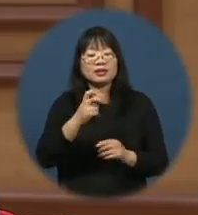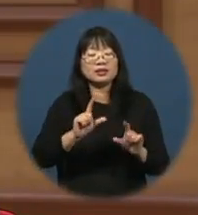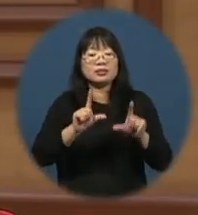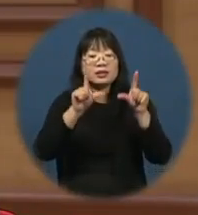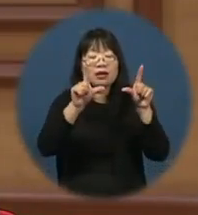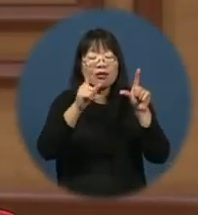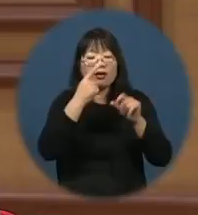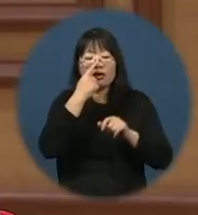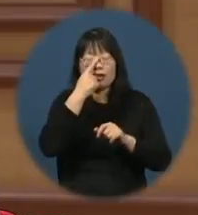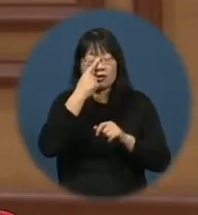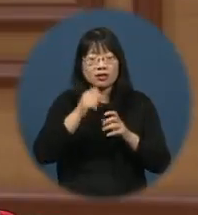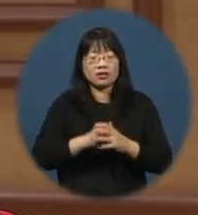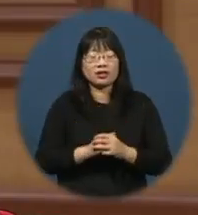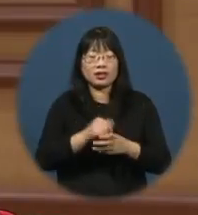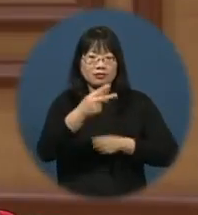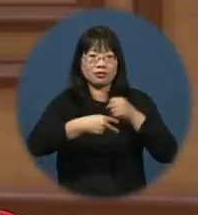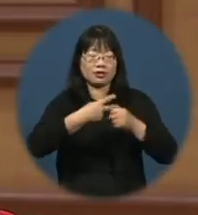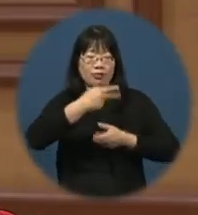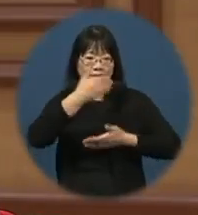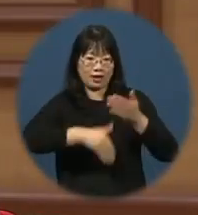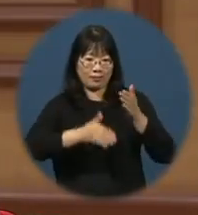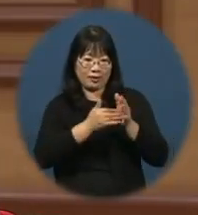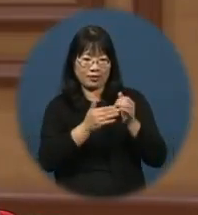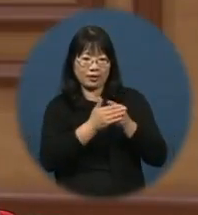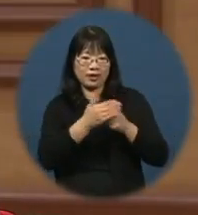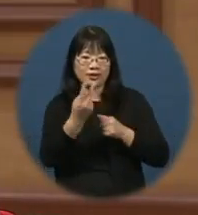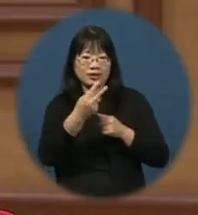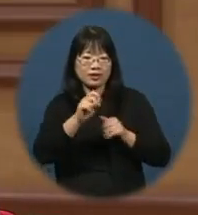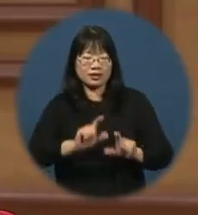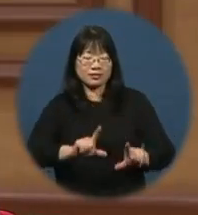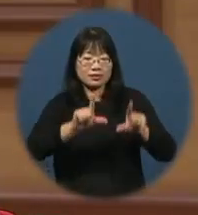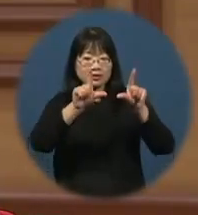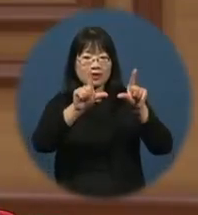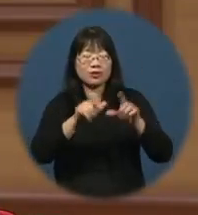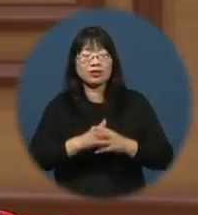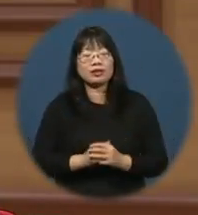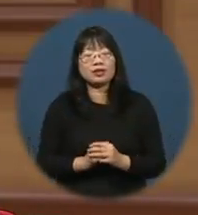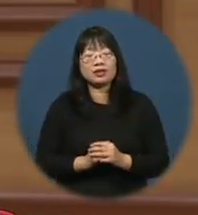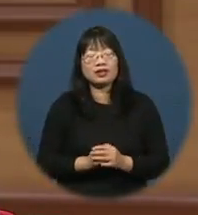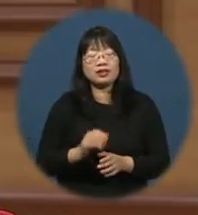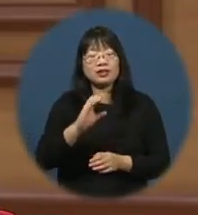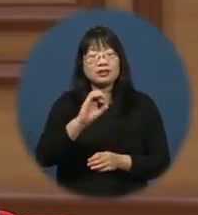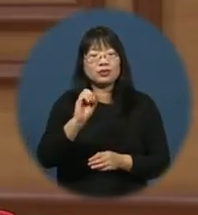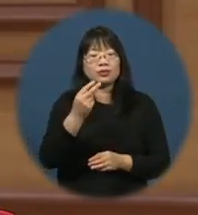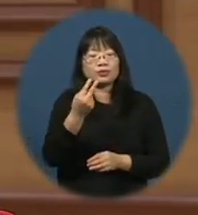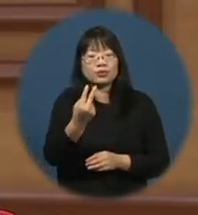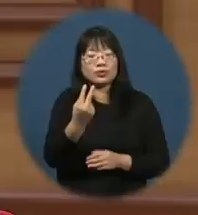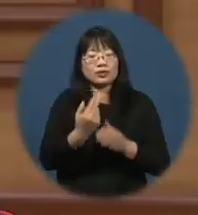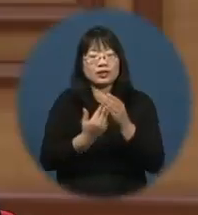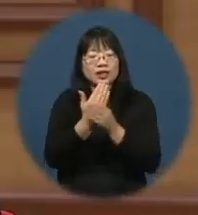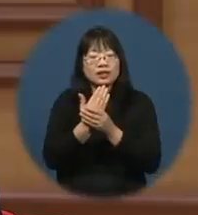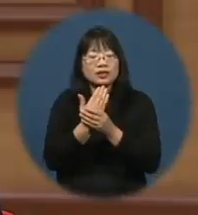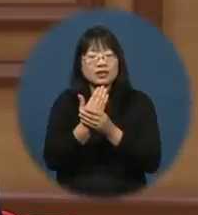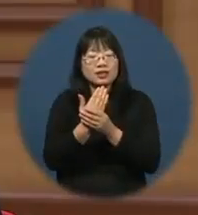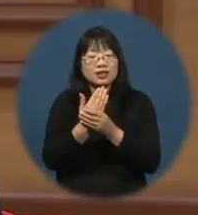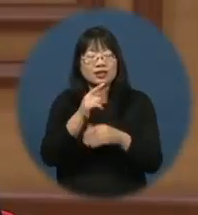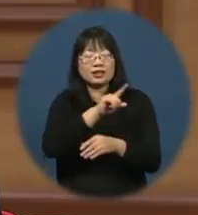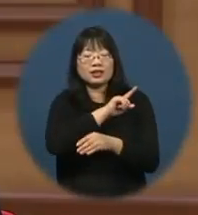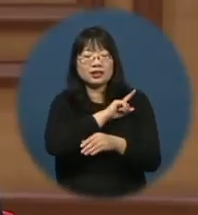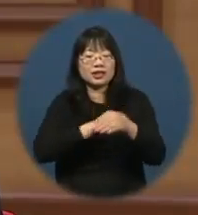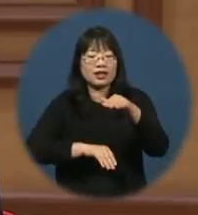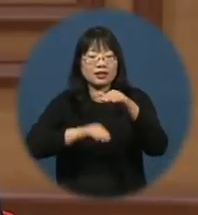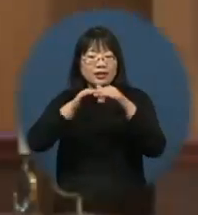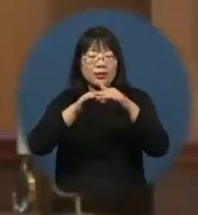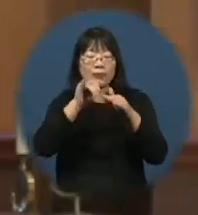2020년에 2년밖에 남지 않았습니다만 2020년에 이산화탄소 배출이 최정점에